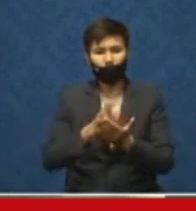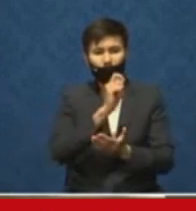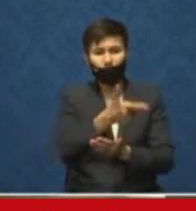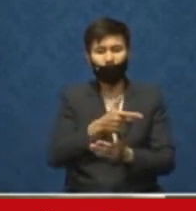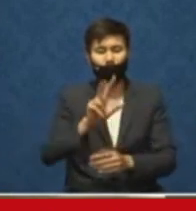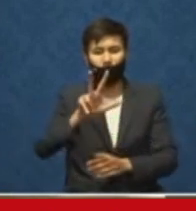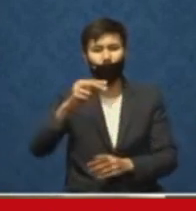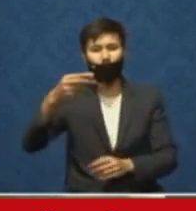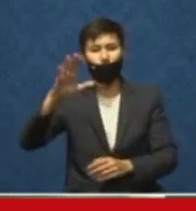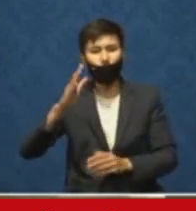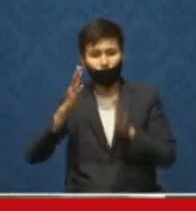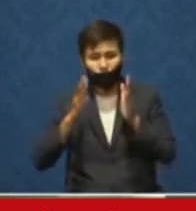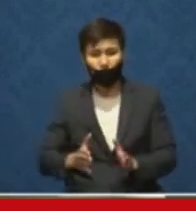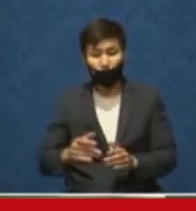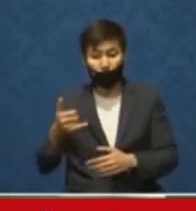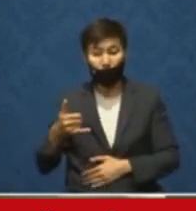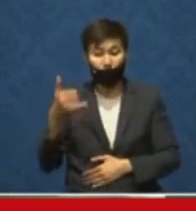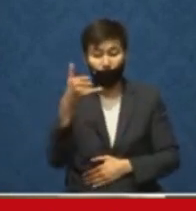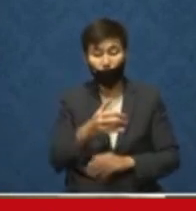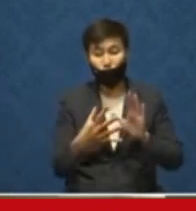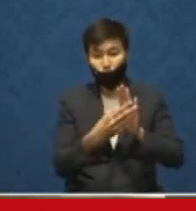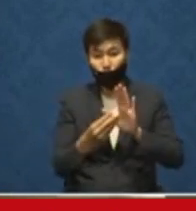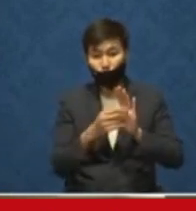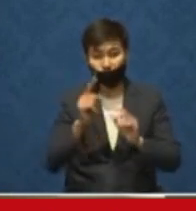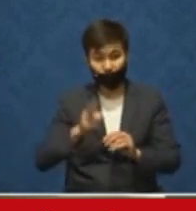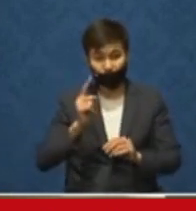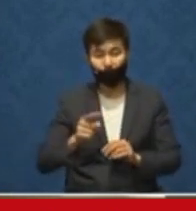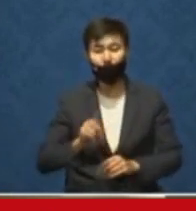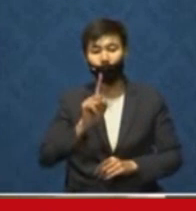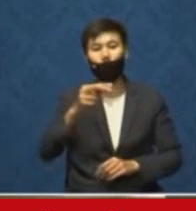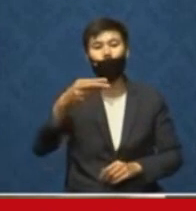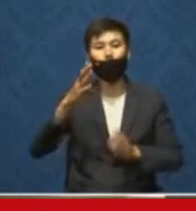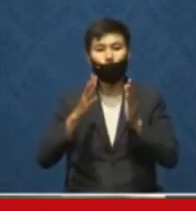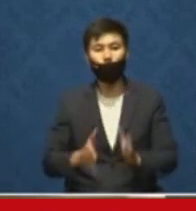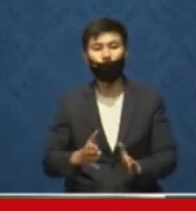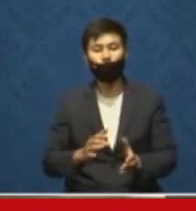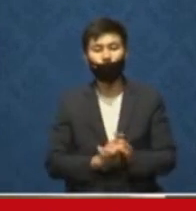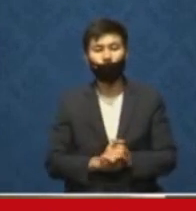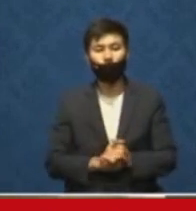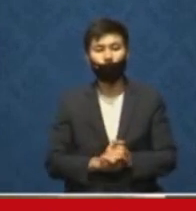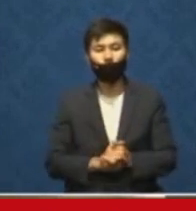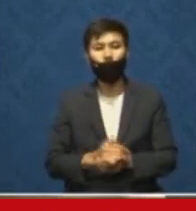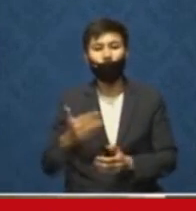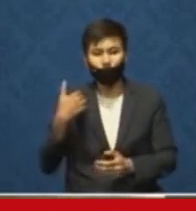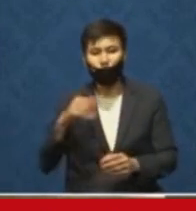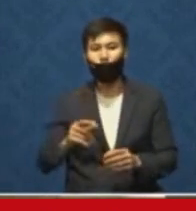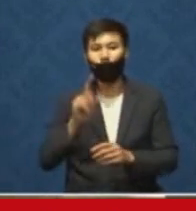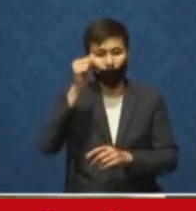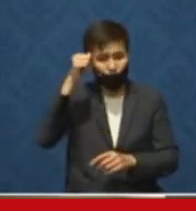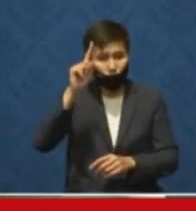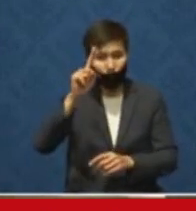บ้านจะไปเบิกใจในโครงการตั้งเบิก 300จะไปจริงๆหมื่นกว่า